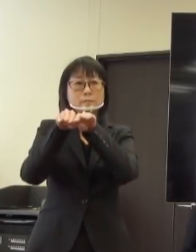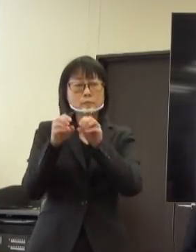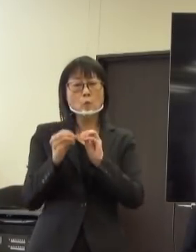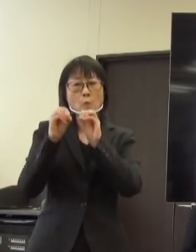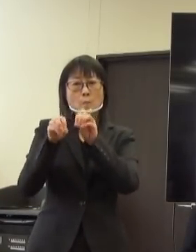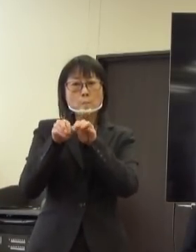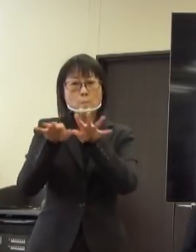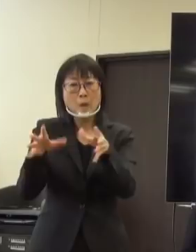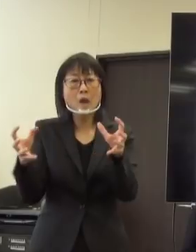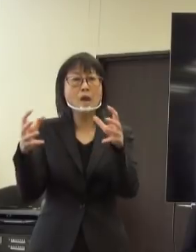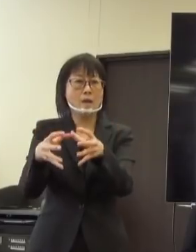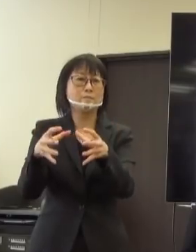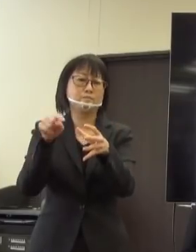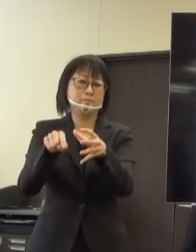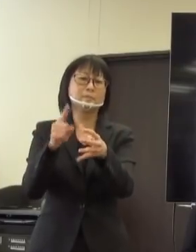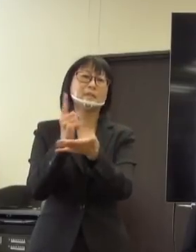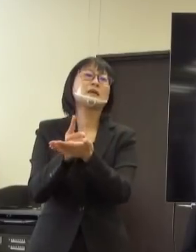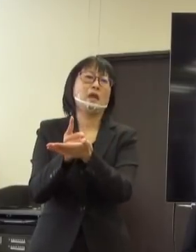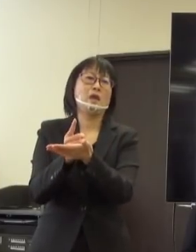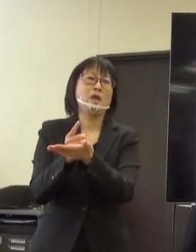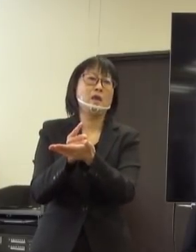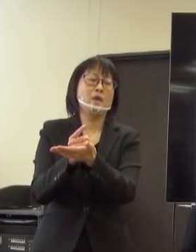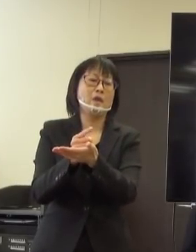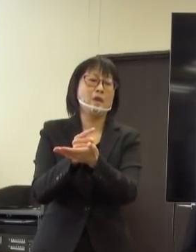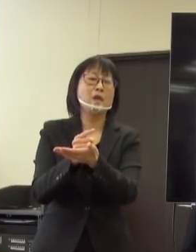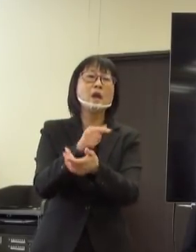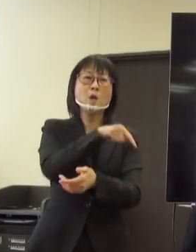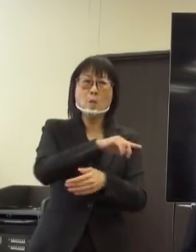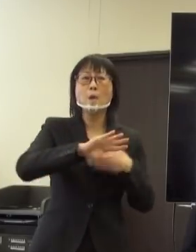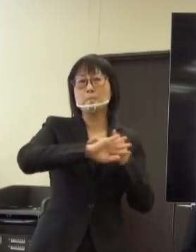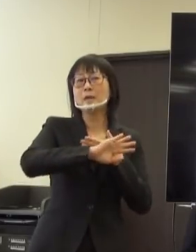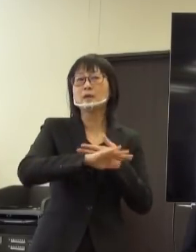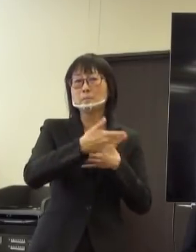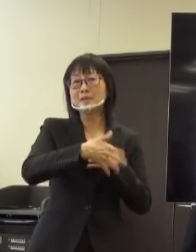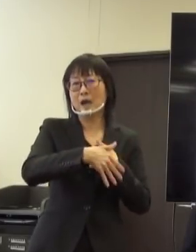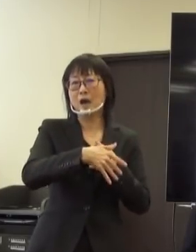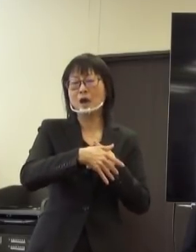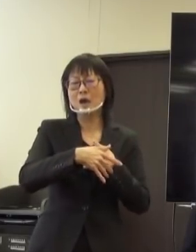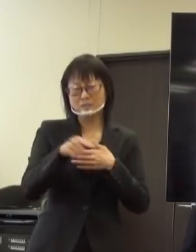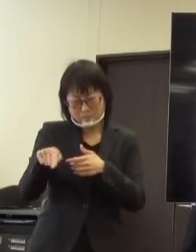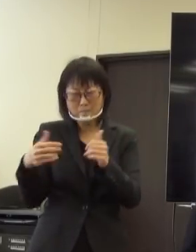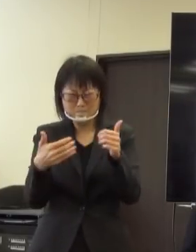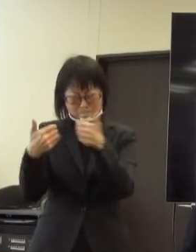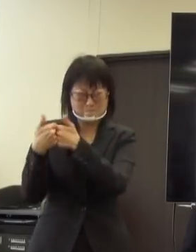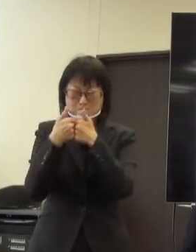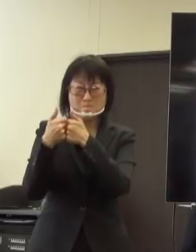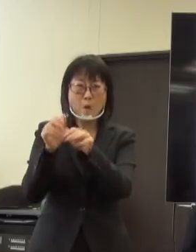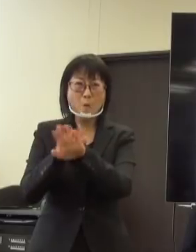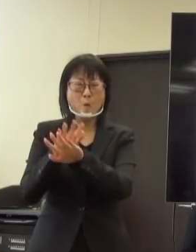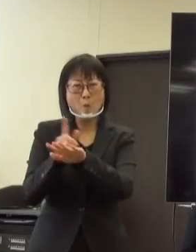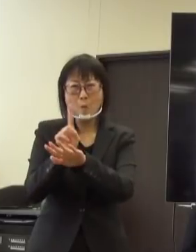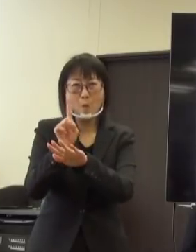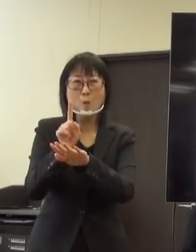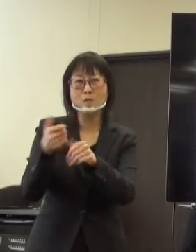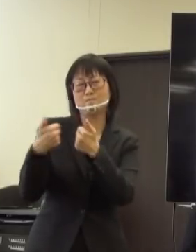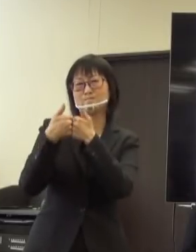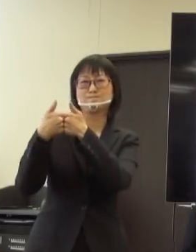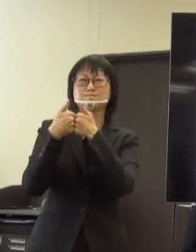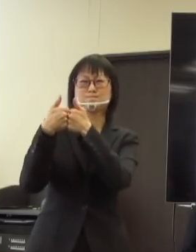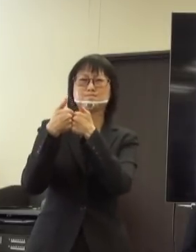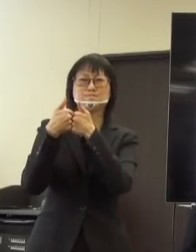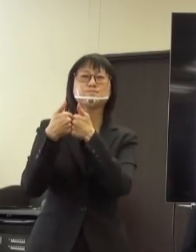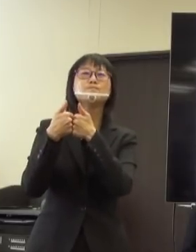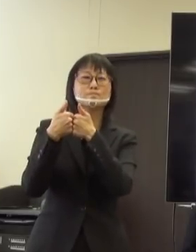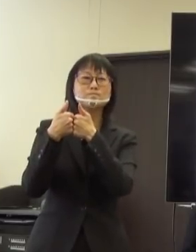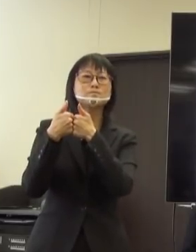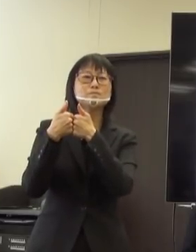方策を話し合ったわけで、こういうふうに あるんですけれども、二次輪板ですねの表がこうずっとあるん